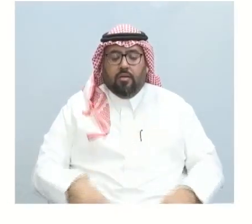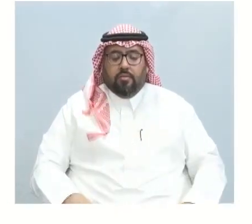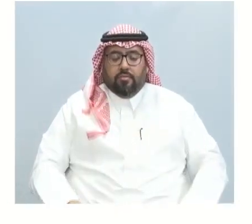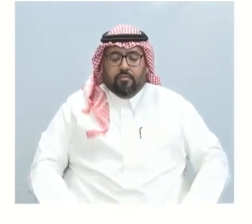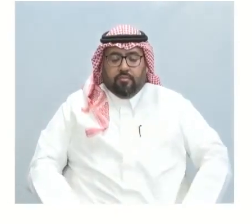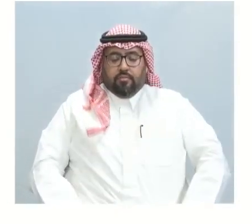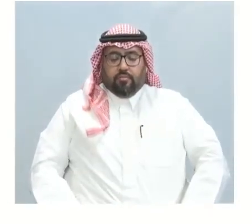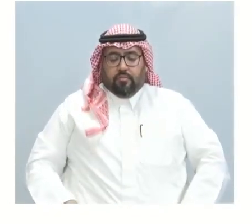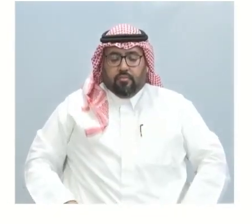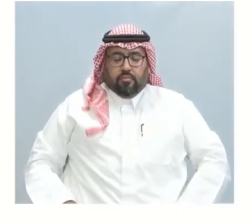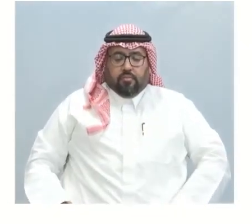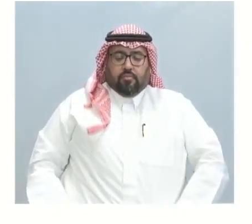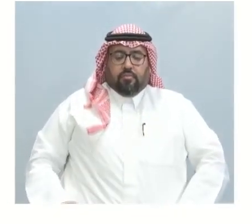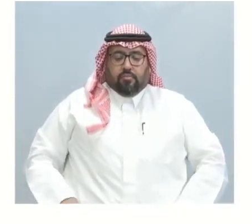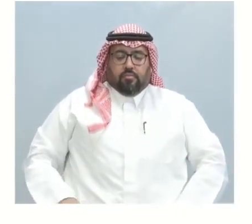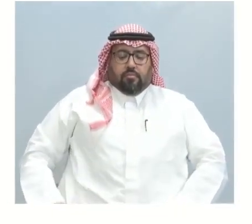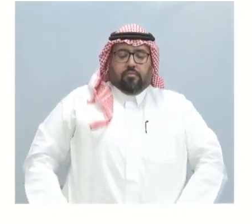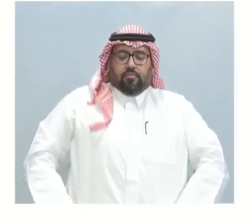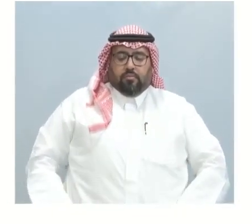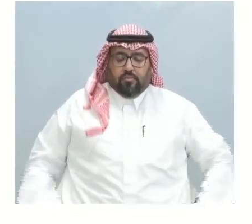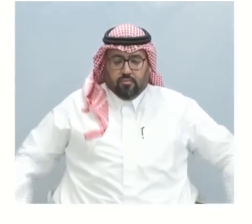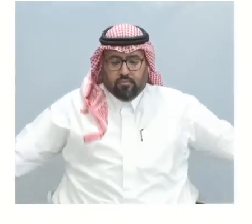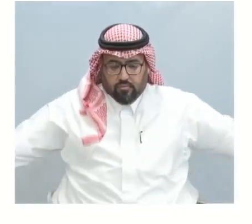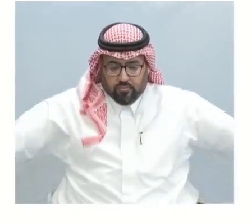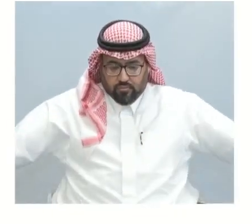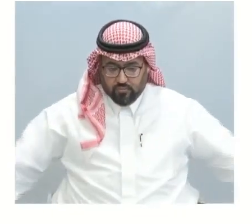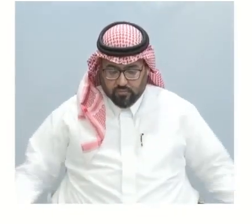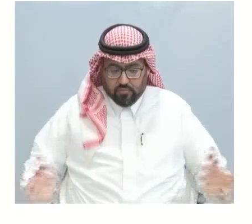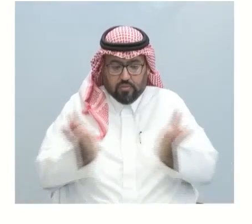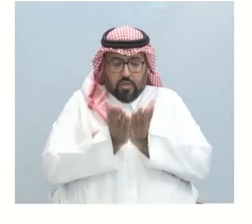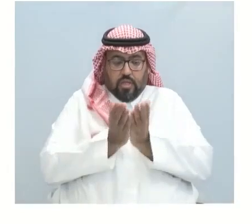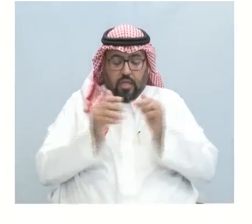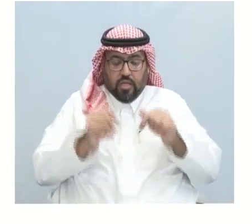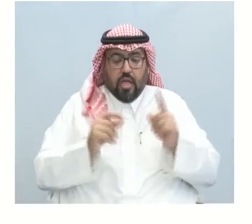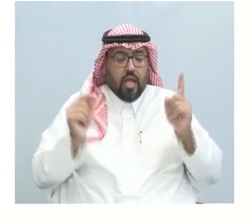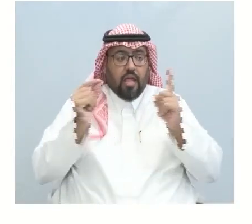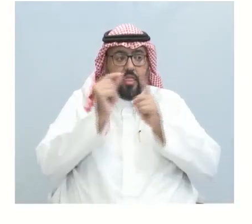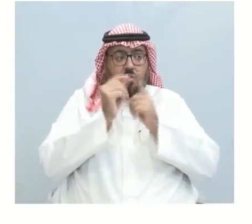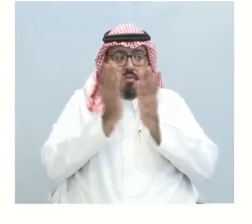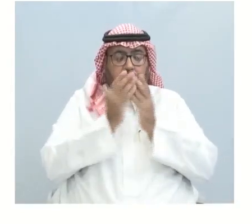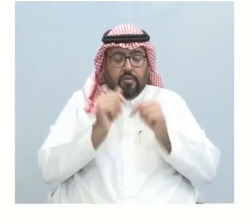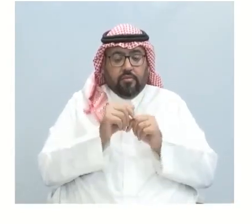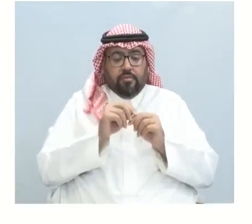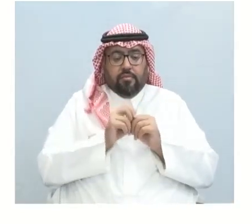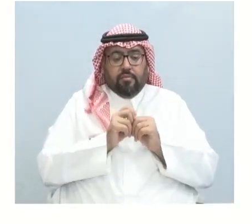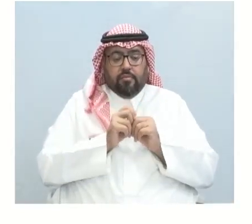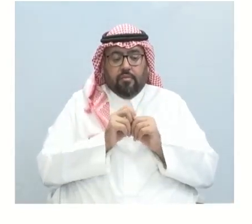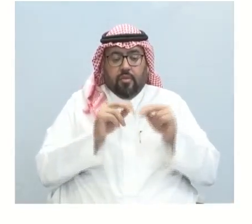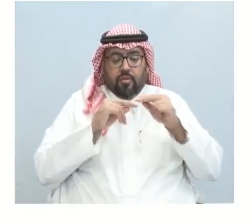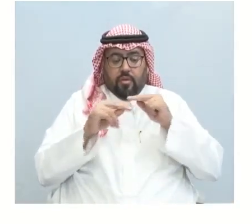والتنفس خلال دراستنا لهذا الدرس لدينا مجموعه من الاهداف نطمح لتحقيقها بان